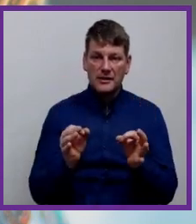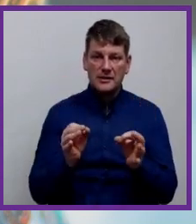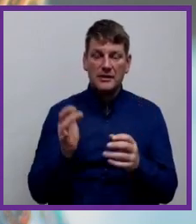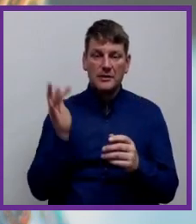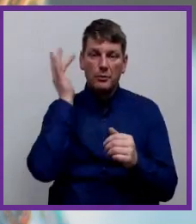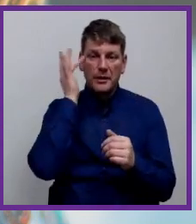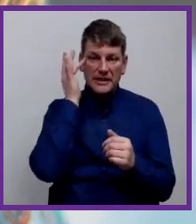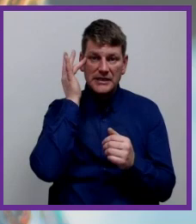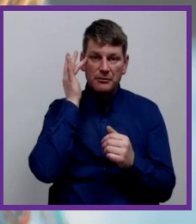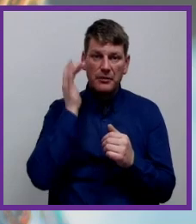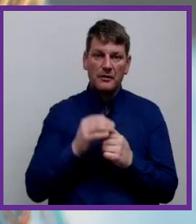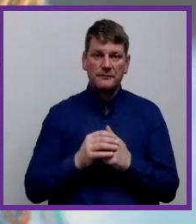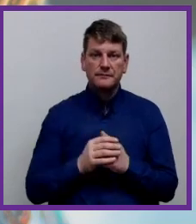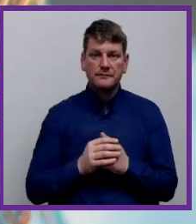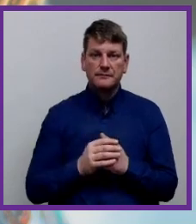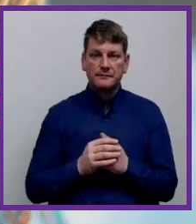principa nu, tādā